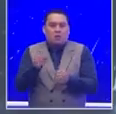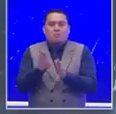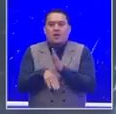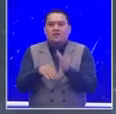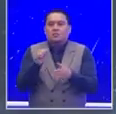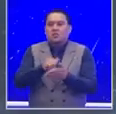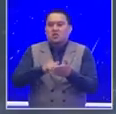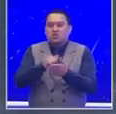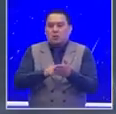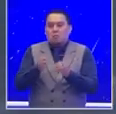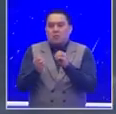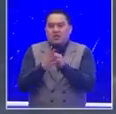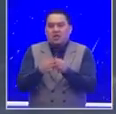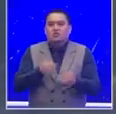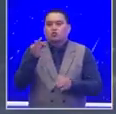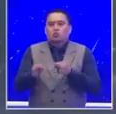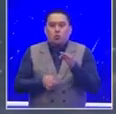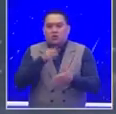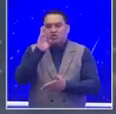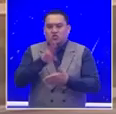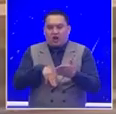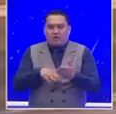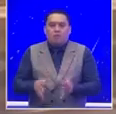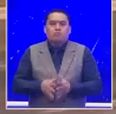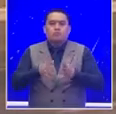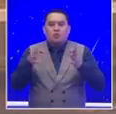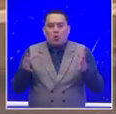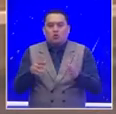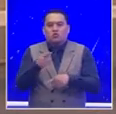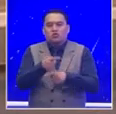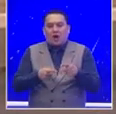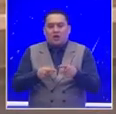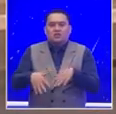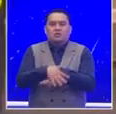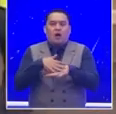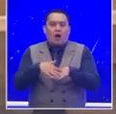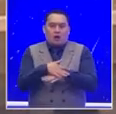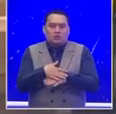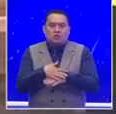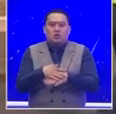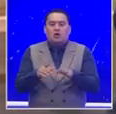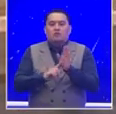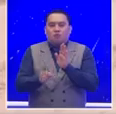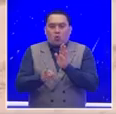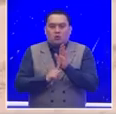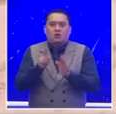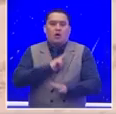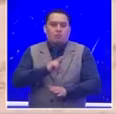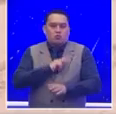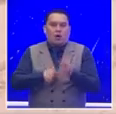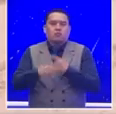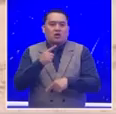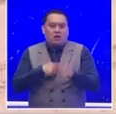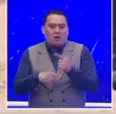особой причины грозит 15 сутками или штрафом. Большая часть населения города придерживается маршрута из дома на работу и